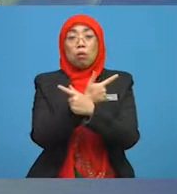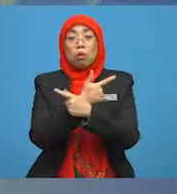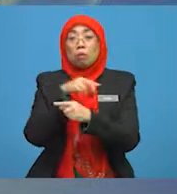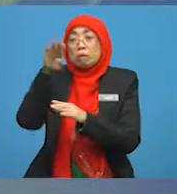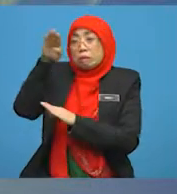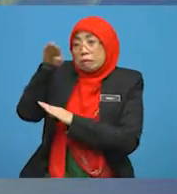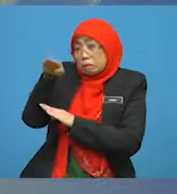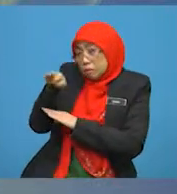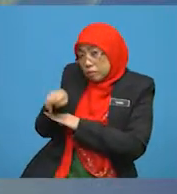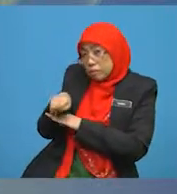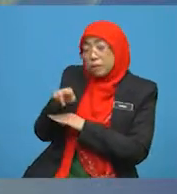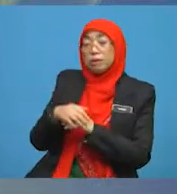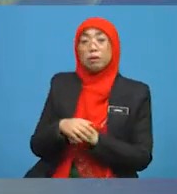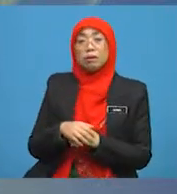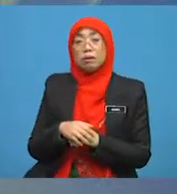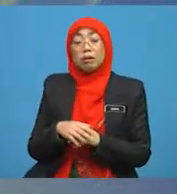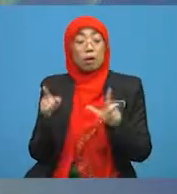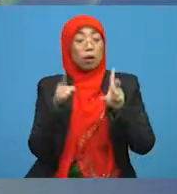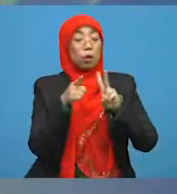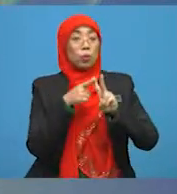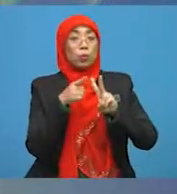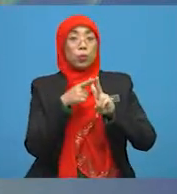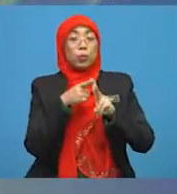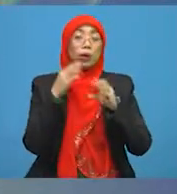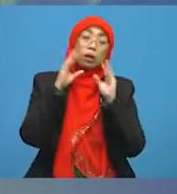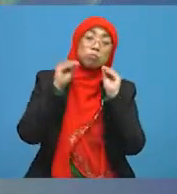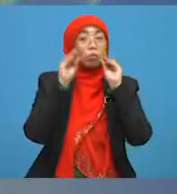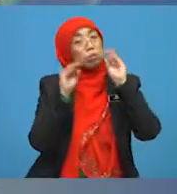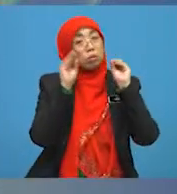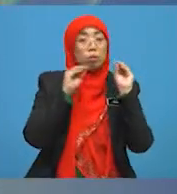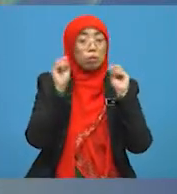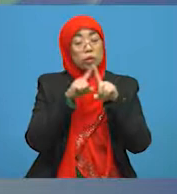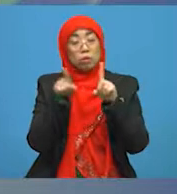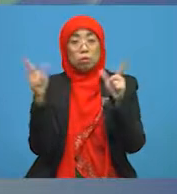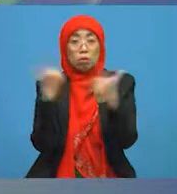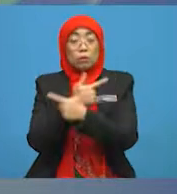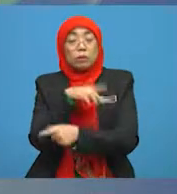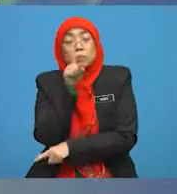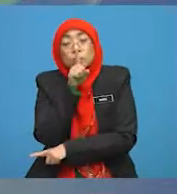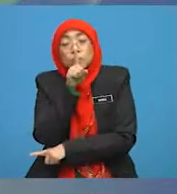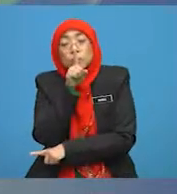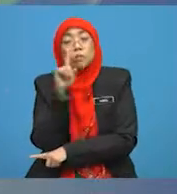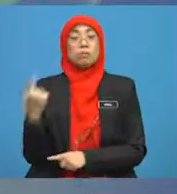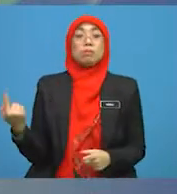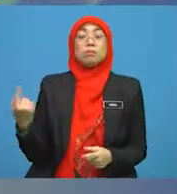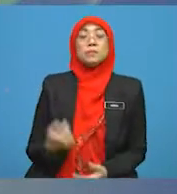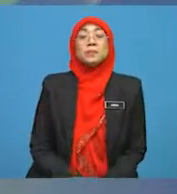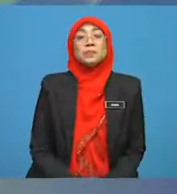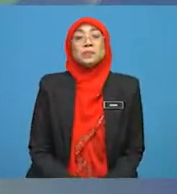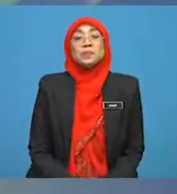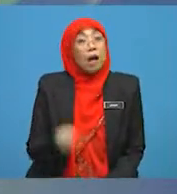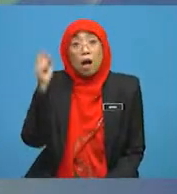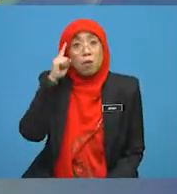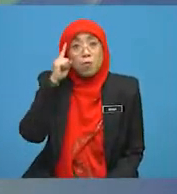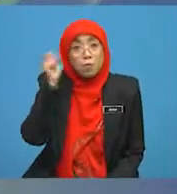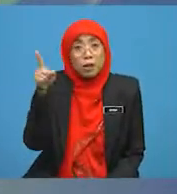manakala peramah lawannya pemalu. Berdasarkan penerangan tersebut, cikgu berharap agar para pelajar